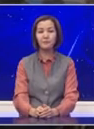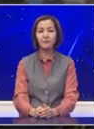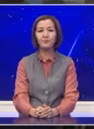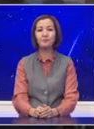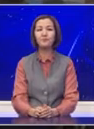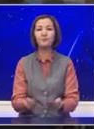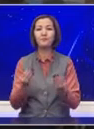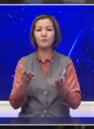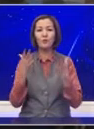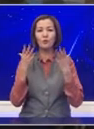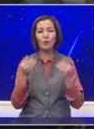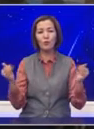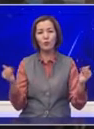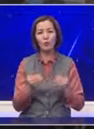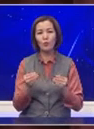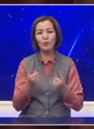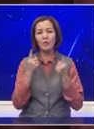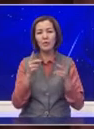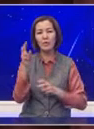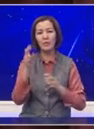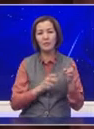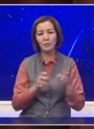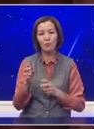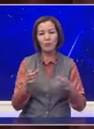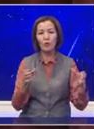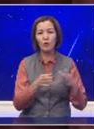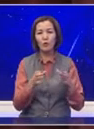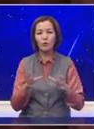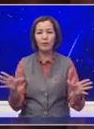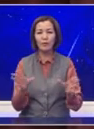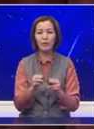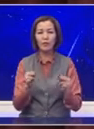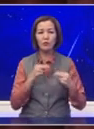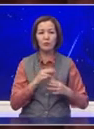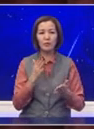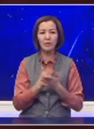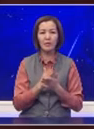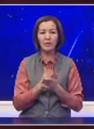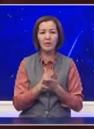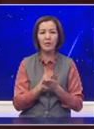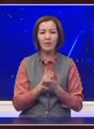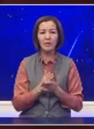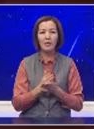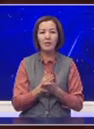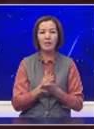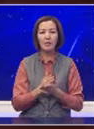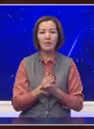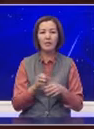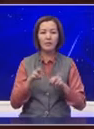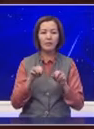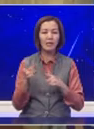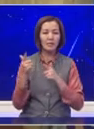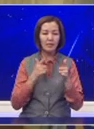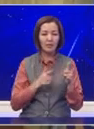Бүгінгі таңда еліміздің колледждері ірі кәсіпорындар және ұйымдармен тығыз ынтымақтастықта. Академиялық дербестік шеңберінде кадрлар даярлау